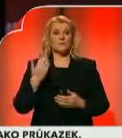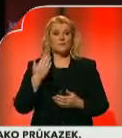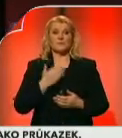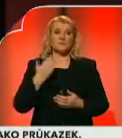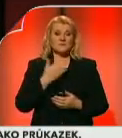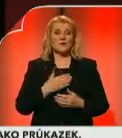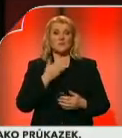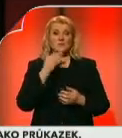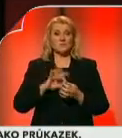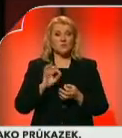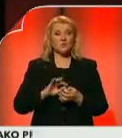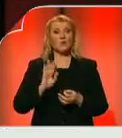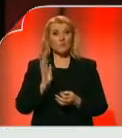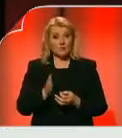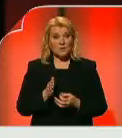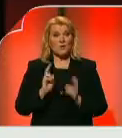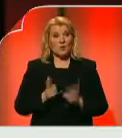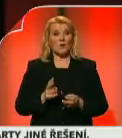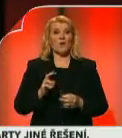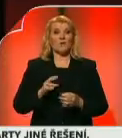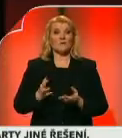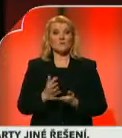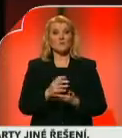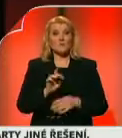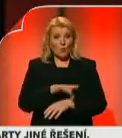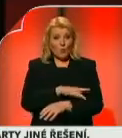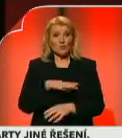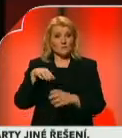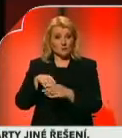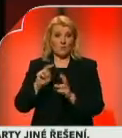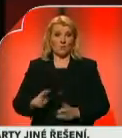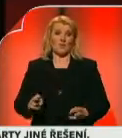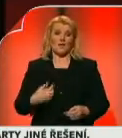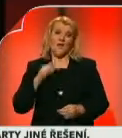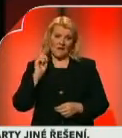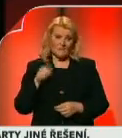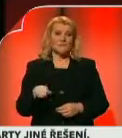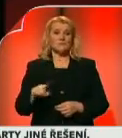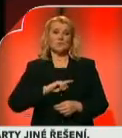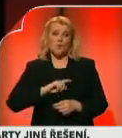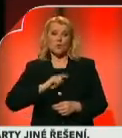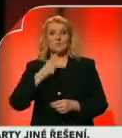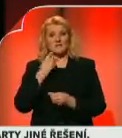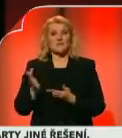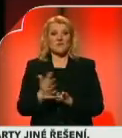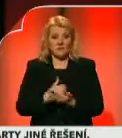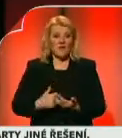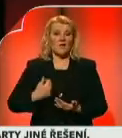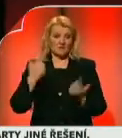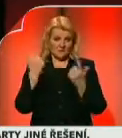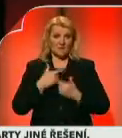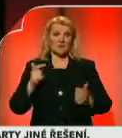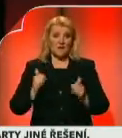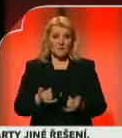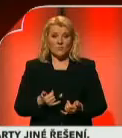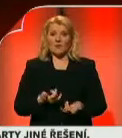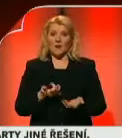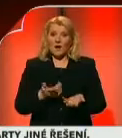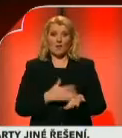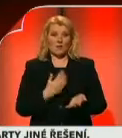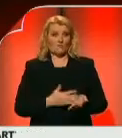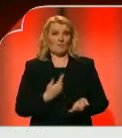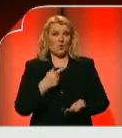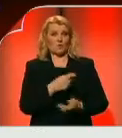spořitelnu půjdou výplaty i penzí. Já chápu, že soukromý subjekt chce vydělat, je to přirozené a naprosto logické. Proč jste ale takovým